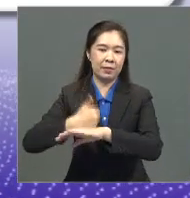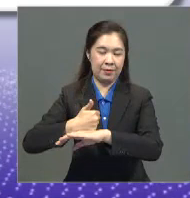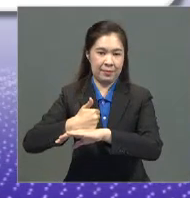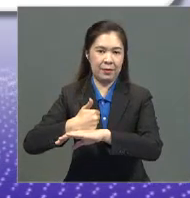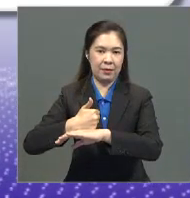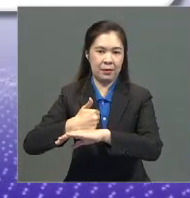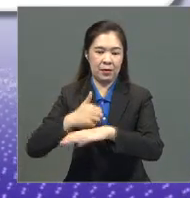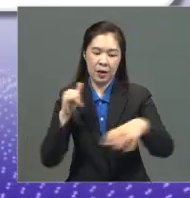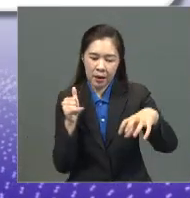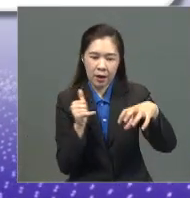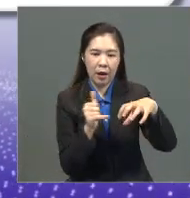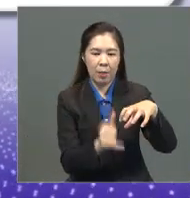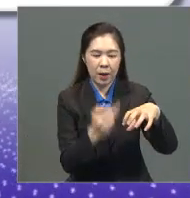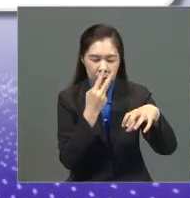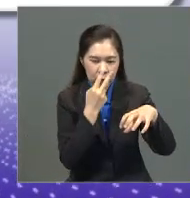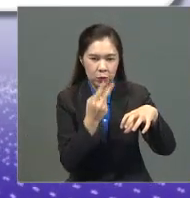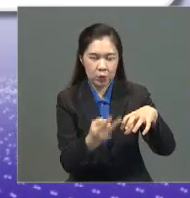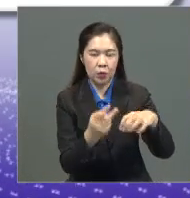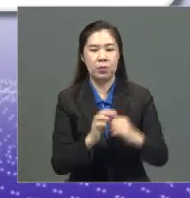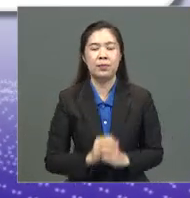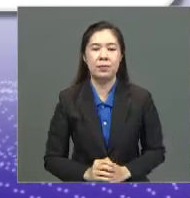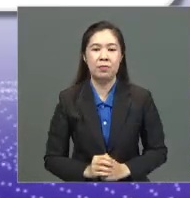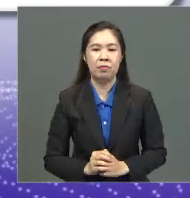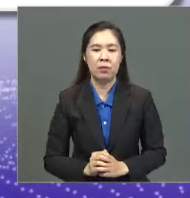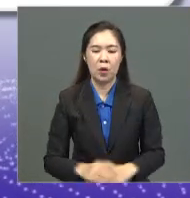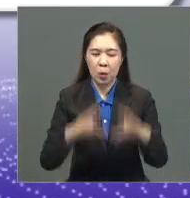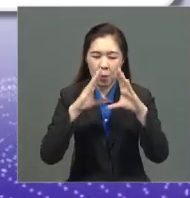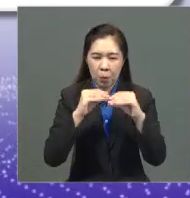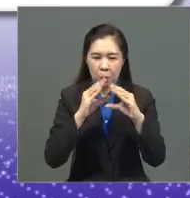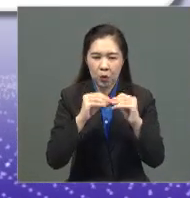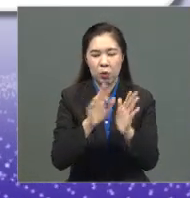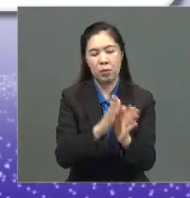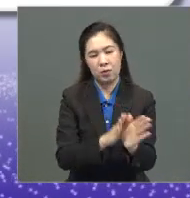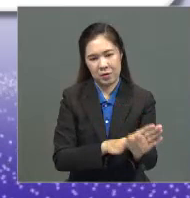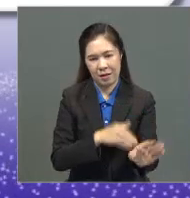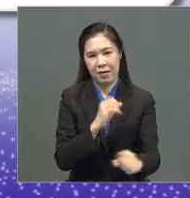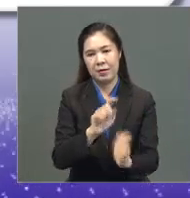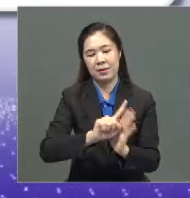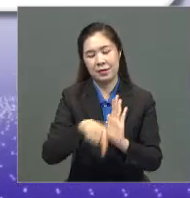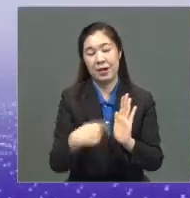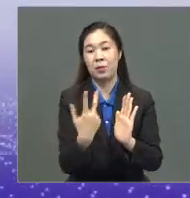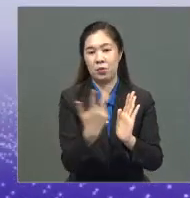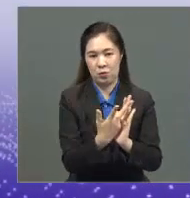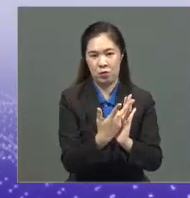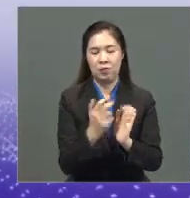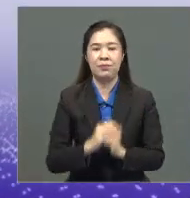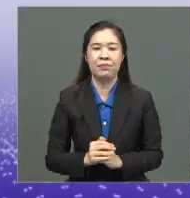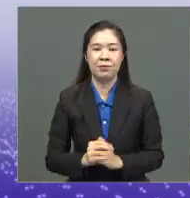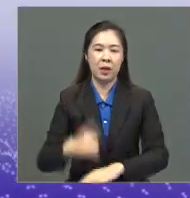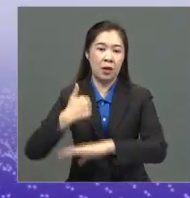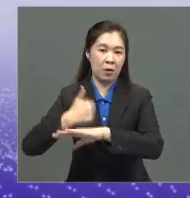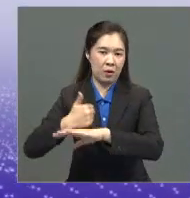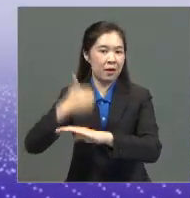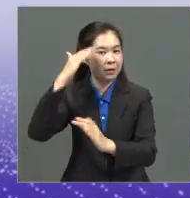ลงพื้นที่ลพบุรีตามความคืบหน้าคดีนะครับใช้เวลาประชุมนานกว่า 3ชั่วโมง 16มกราคมครับพลตำรวจเอกจักรทิพย์